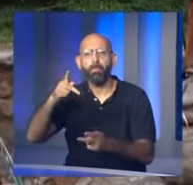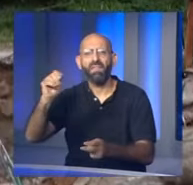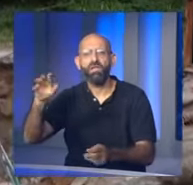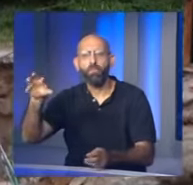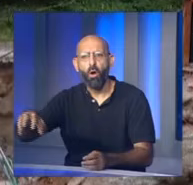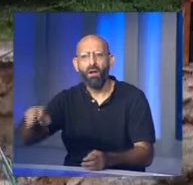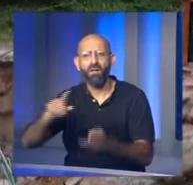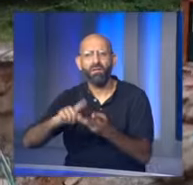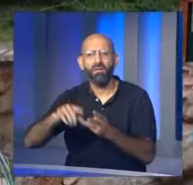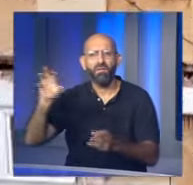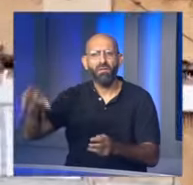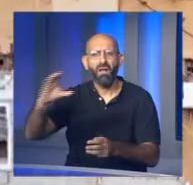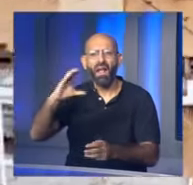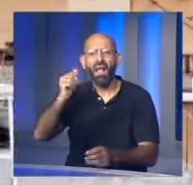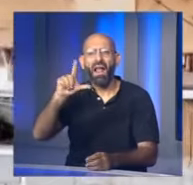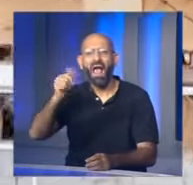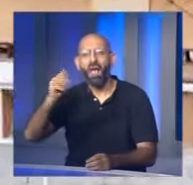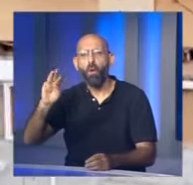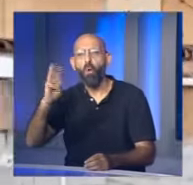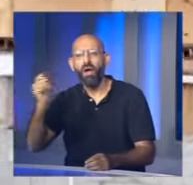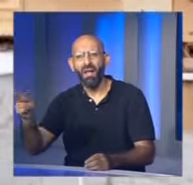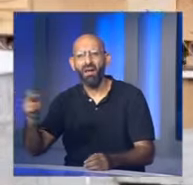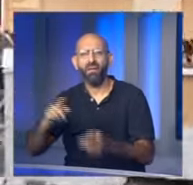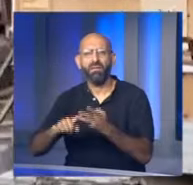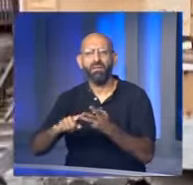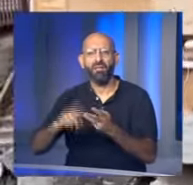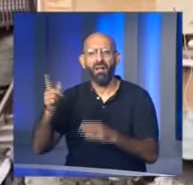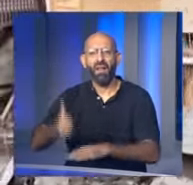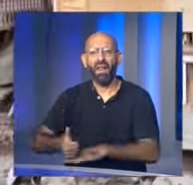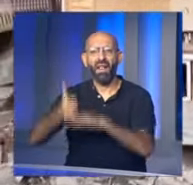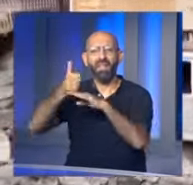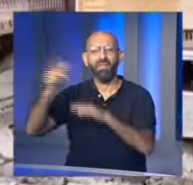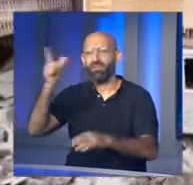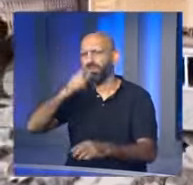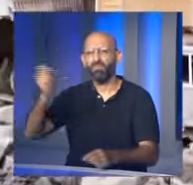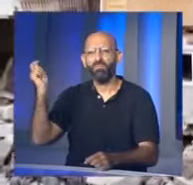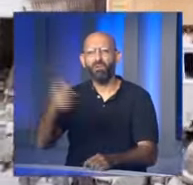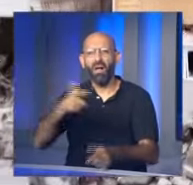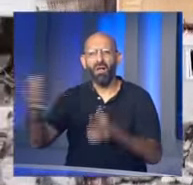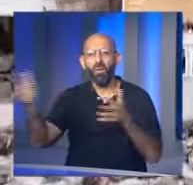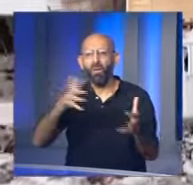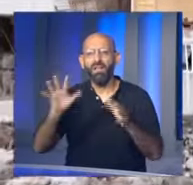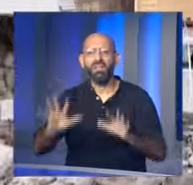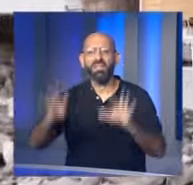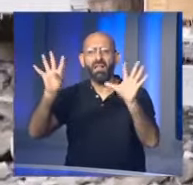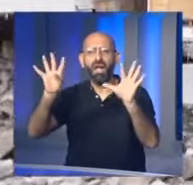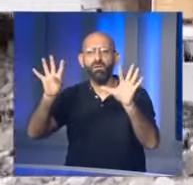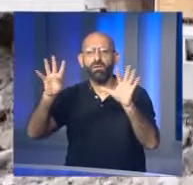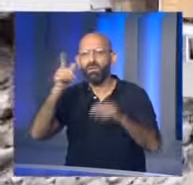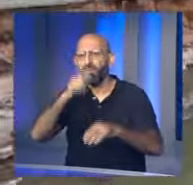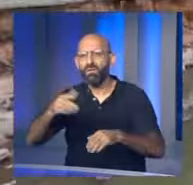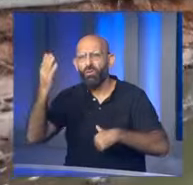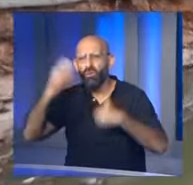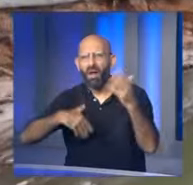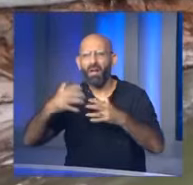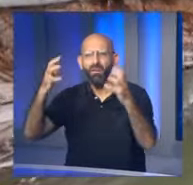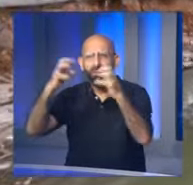تمبا وسانت بيترسبورغ وكلير وتر وقال حاكم تامبا باي ان ملتن تسبب ايضا في اثاره